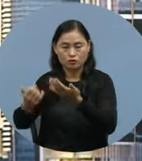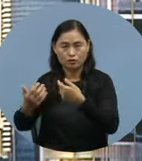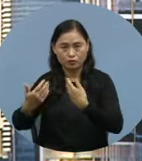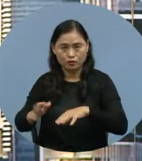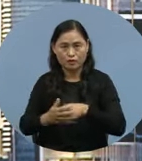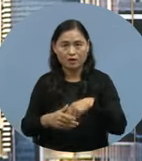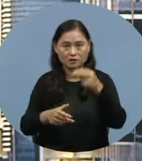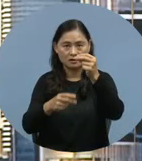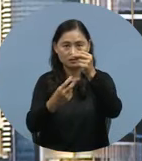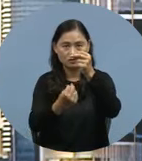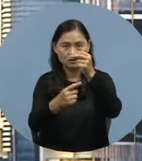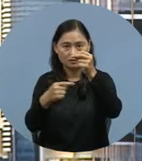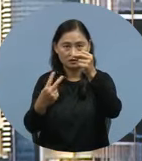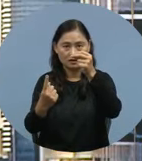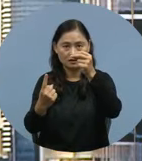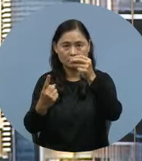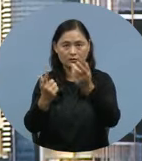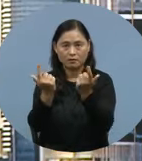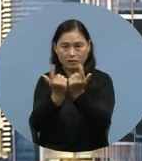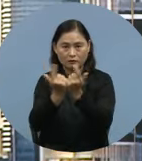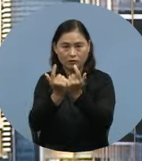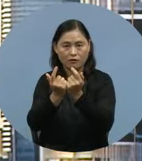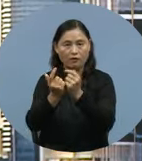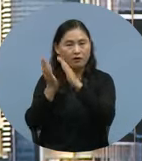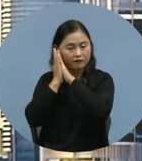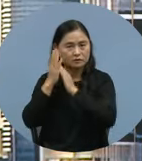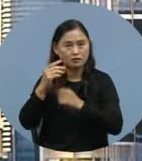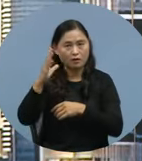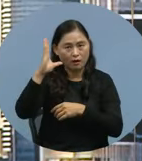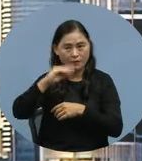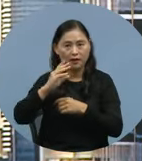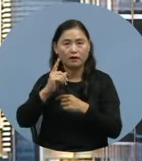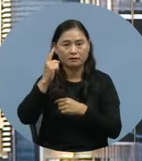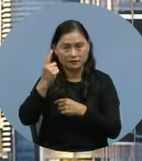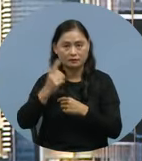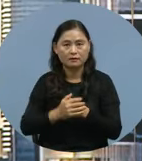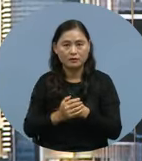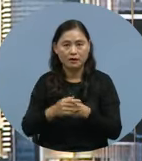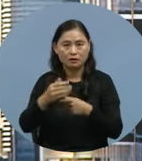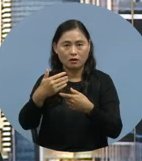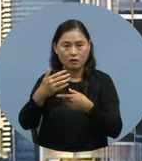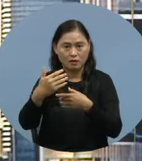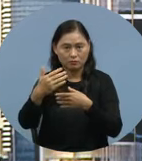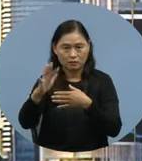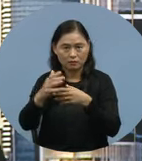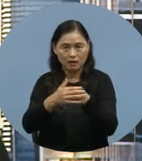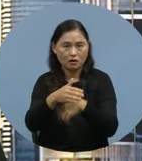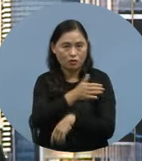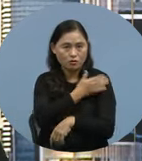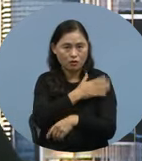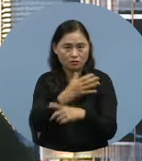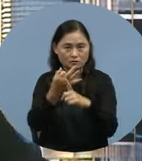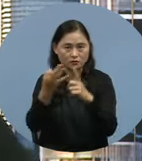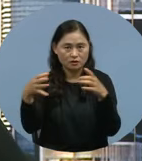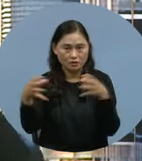間喺北角又住咗一晚嘅。咁嗰度都有13位其他嘅外佣啦。咁我哋都安排咗